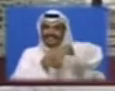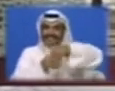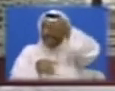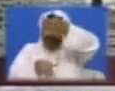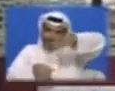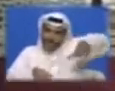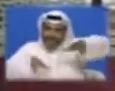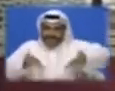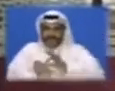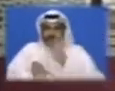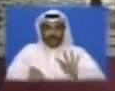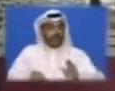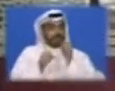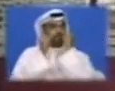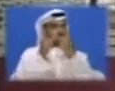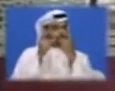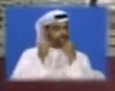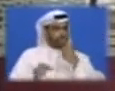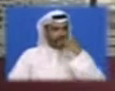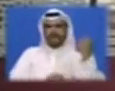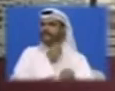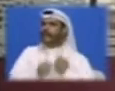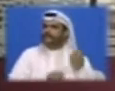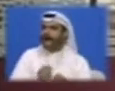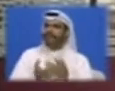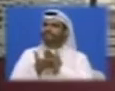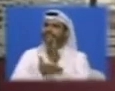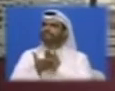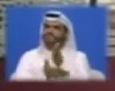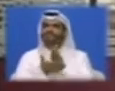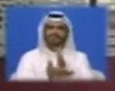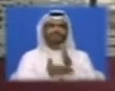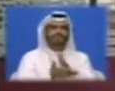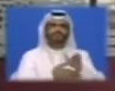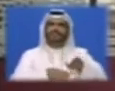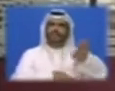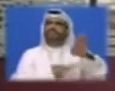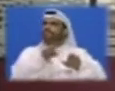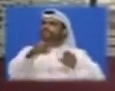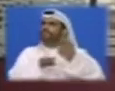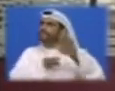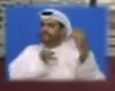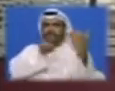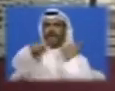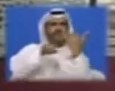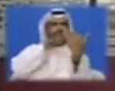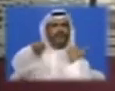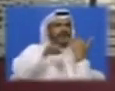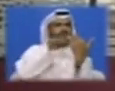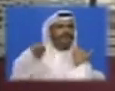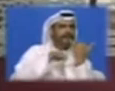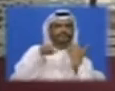الكويتية المغربية من أنشط المجموعات البرلمانية بالنظر للبرامج المهمة التي تسطرها والزيارات